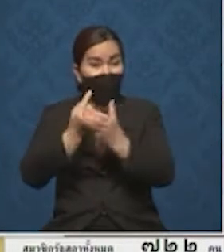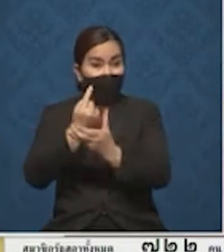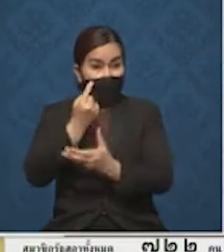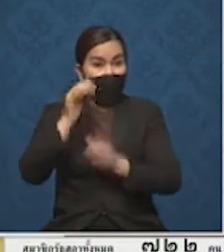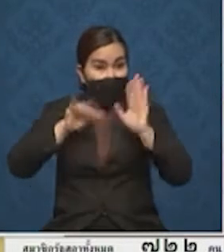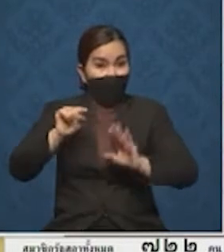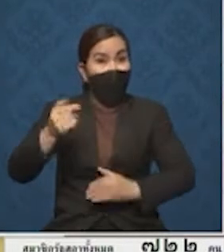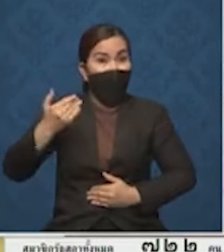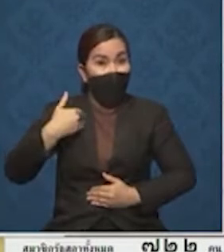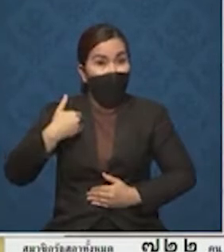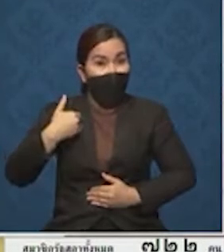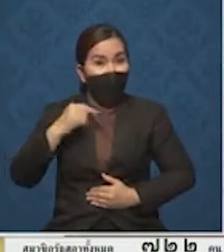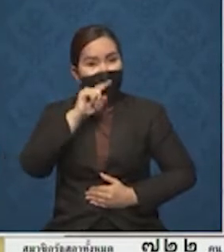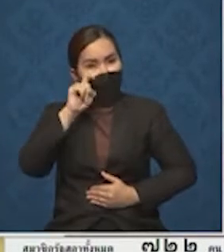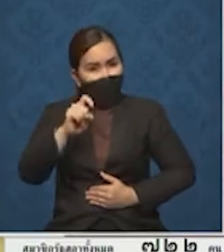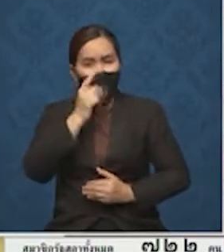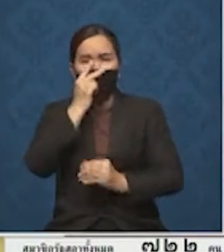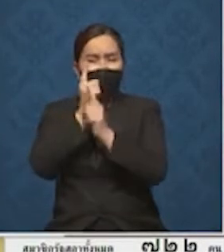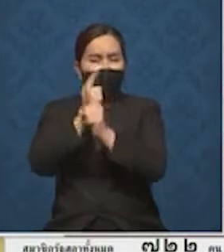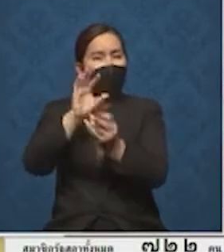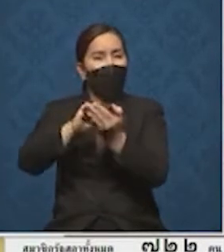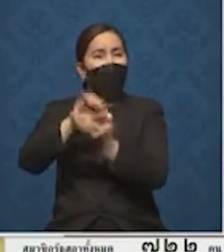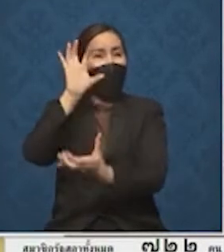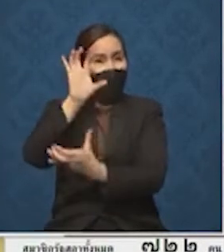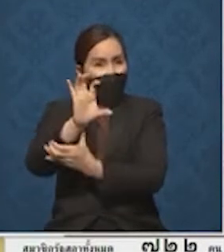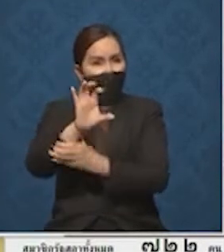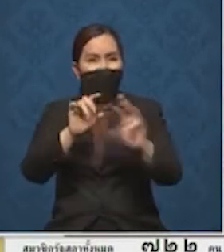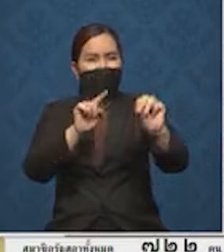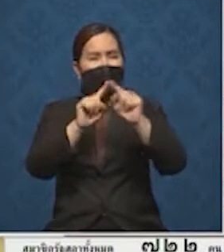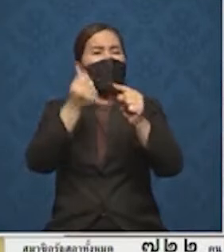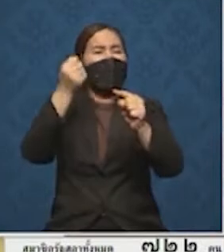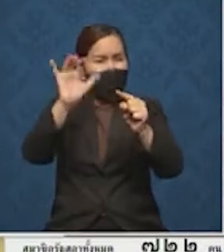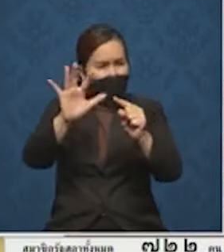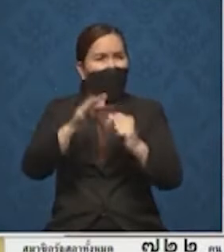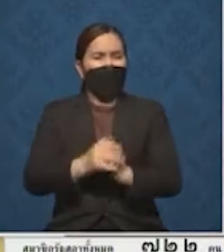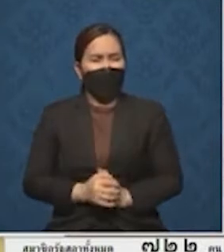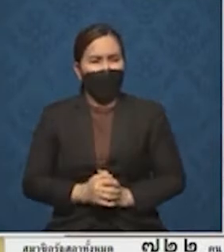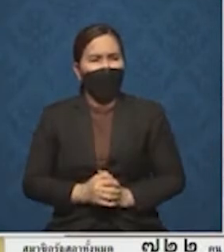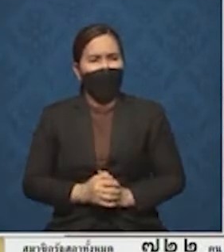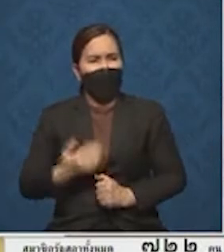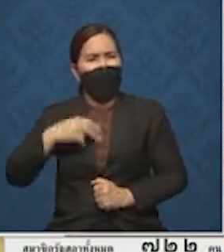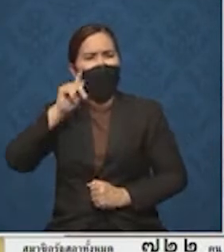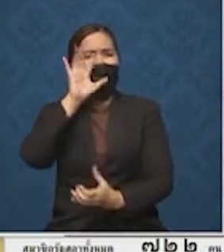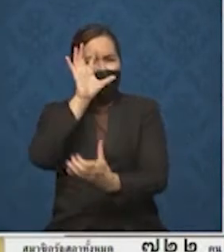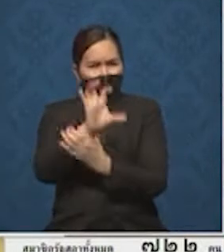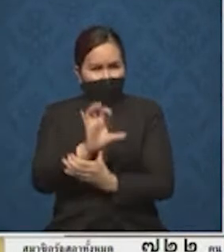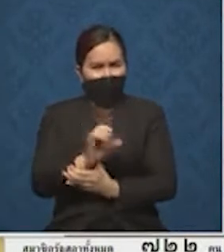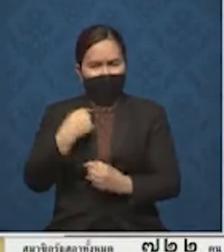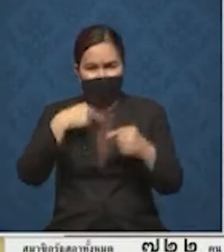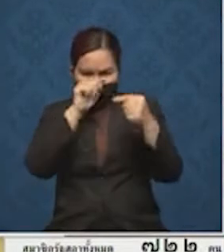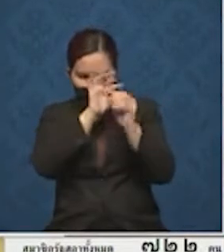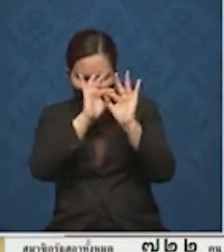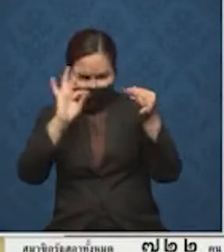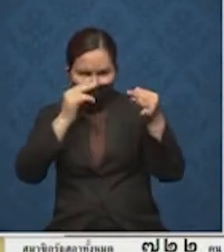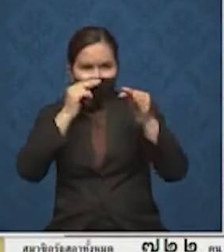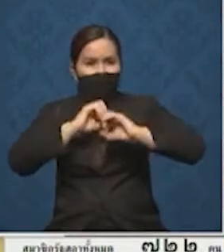แล้วในข้อบงครับ ทานไปดูข้อบังครับมาตรา 15 จะไม่ปิดจะขอบัครับหายข้อเลยเขาจะเขียนไ้ชั